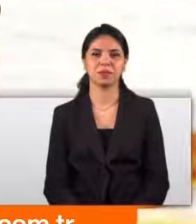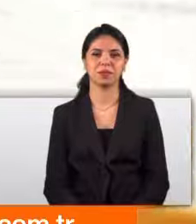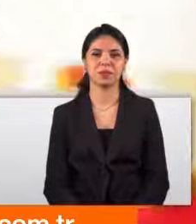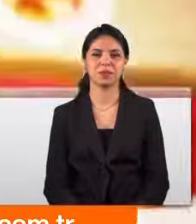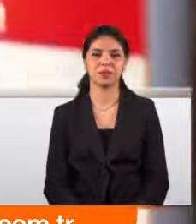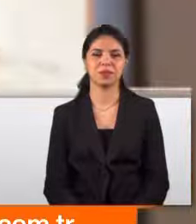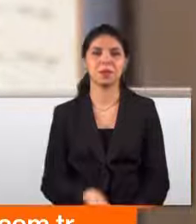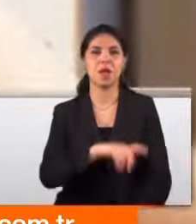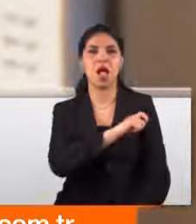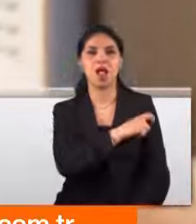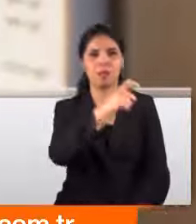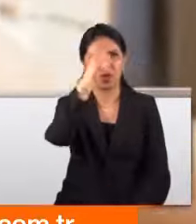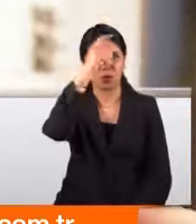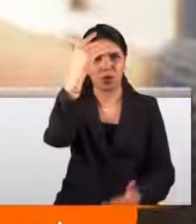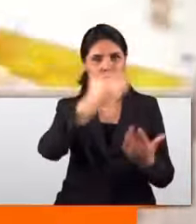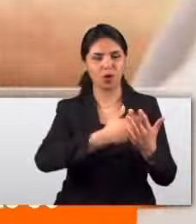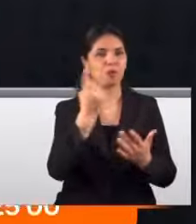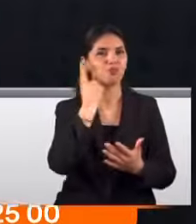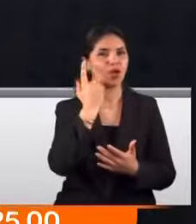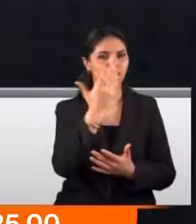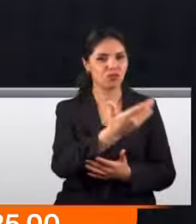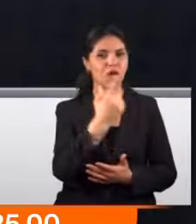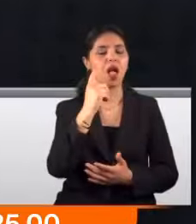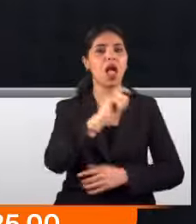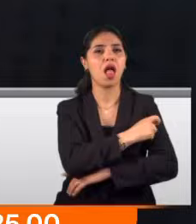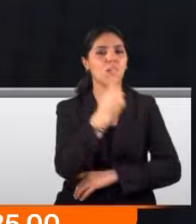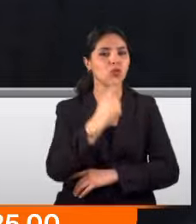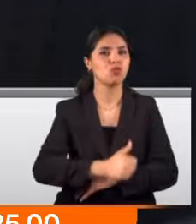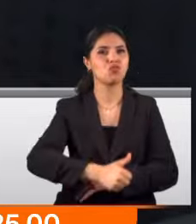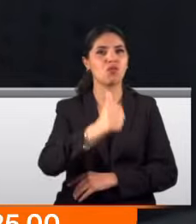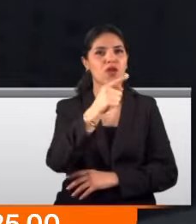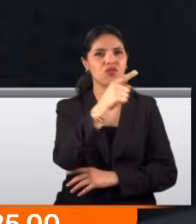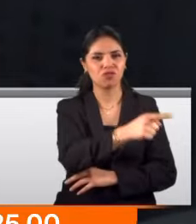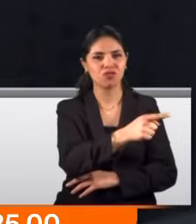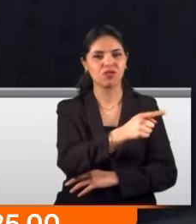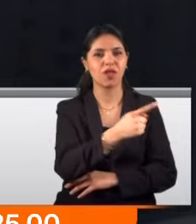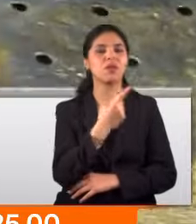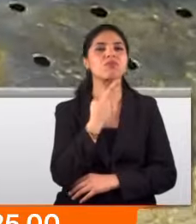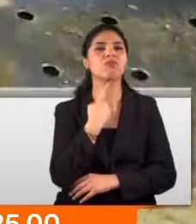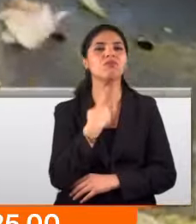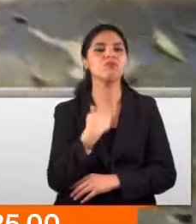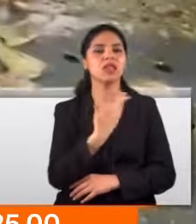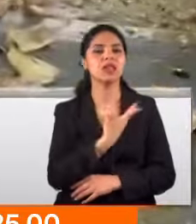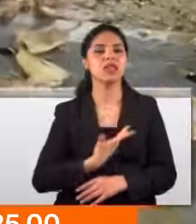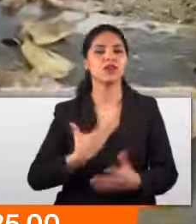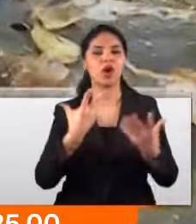Gurbetçi usulü Türk dönerinin şöhreti Alman Cumhurbaşkanı Steinmeier'i bile mest etti.